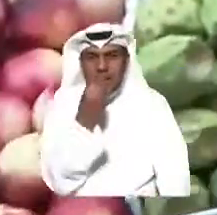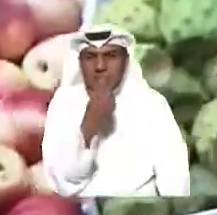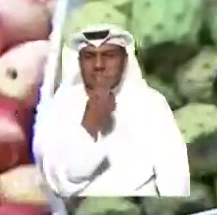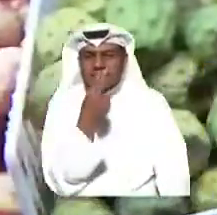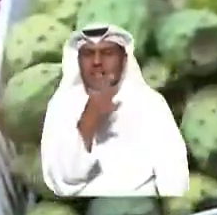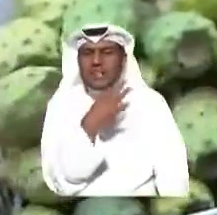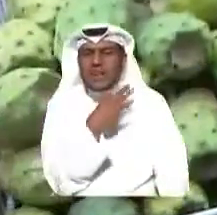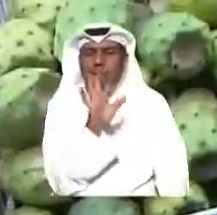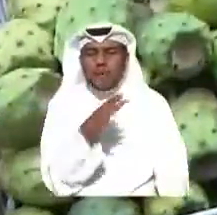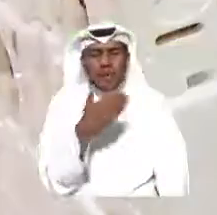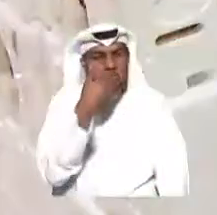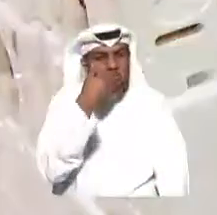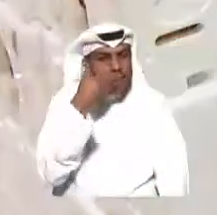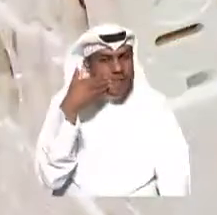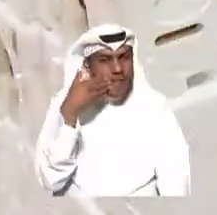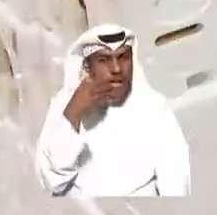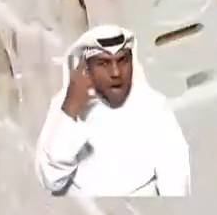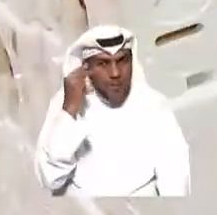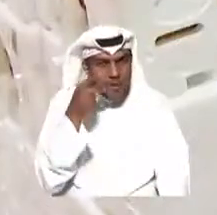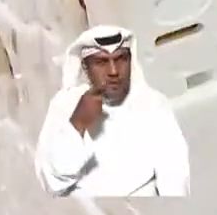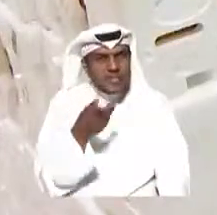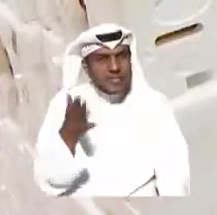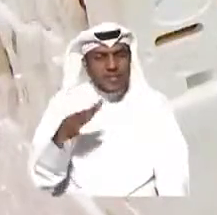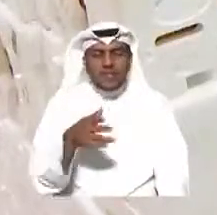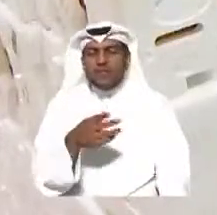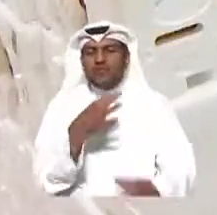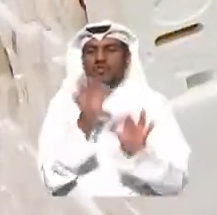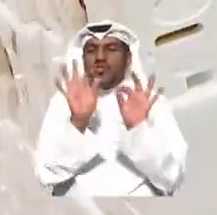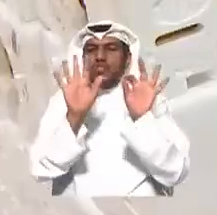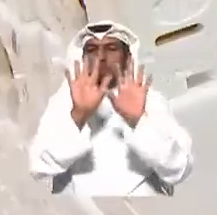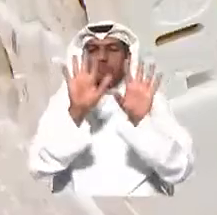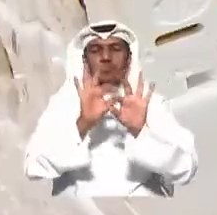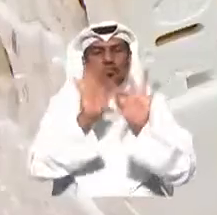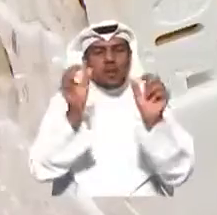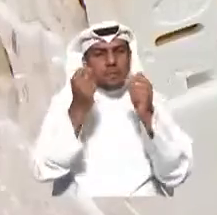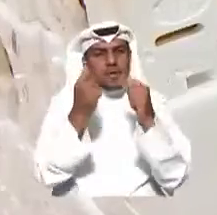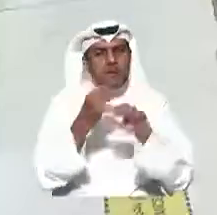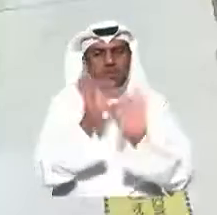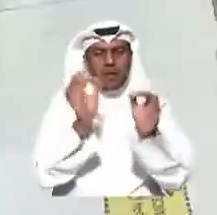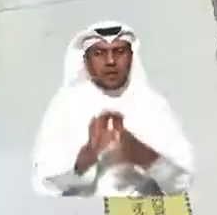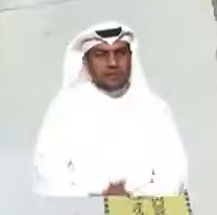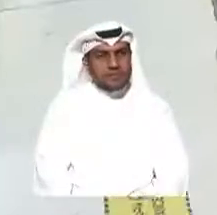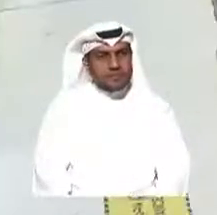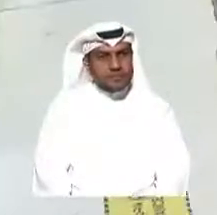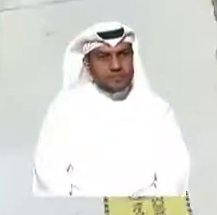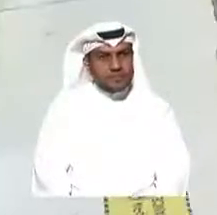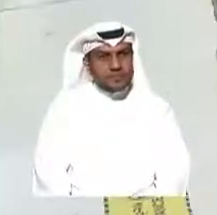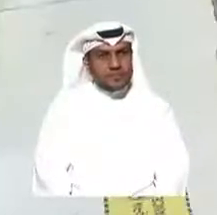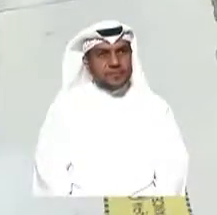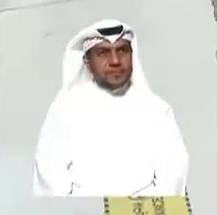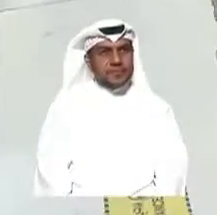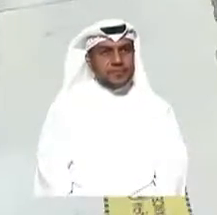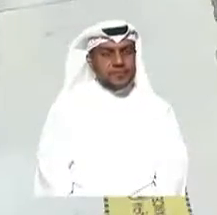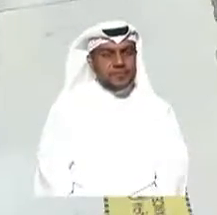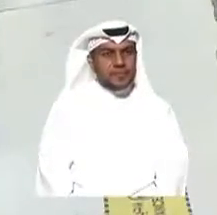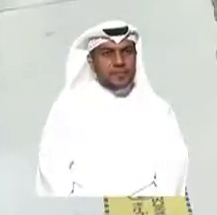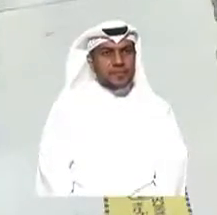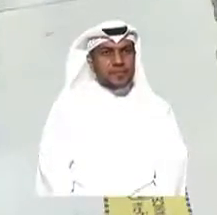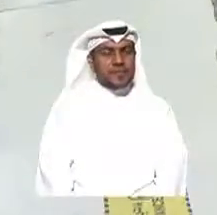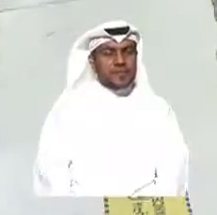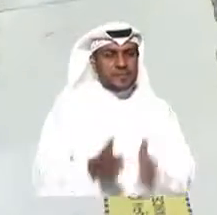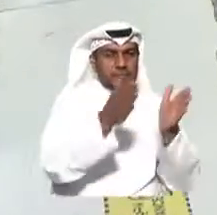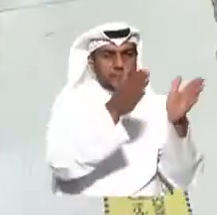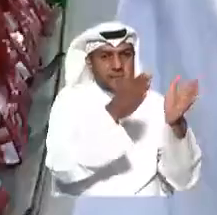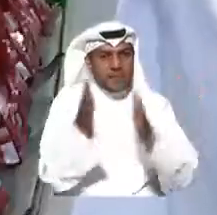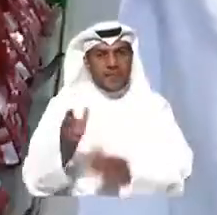الاستهلاكية للمستهلكين في جميع الجمعيات التعاونية في محافظات البلاد. طبعا رمضان